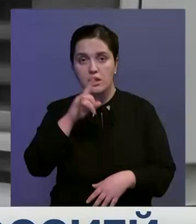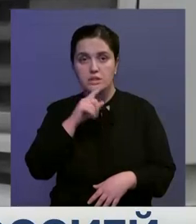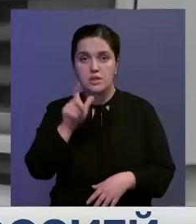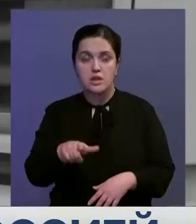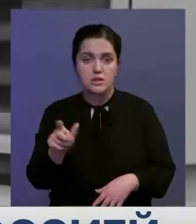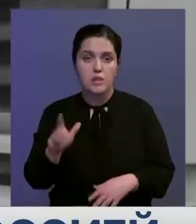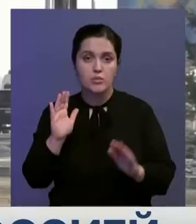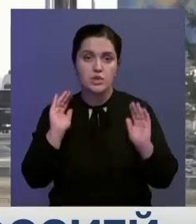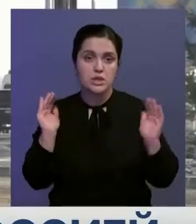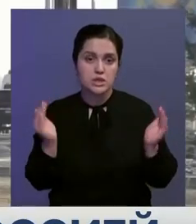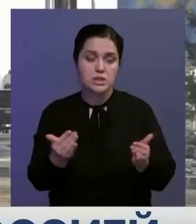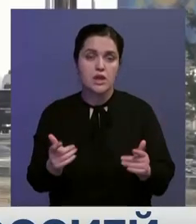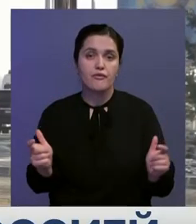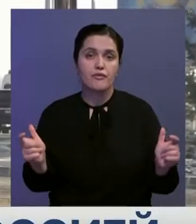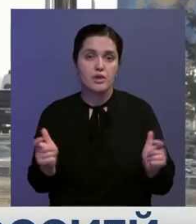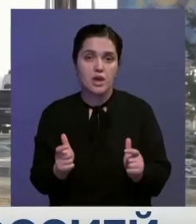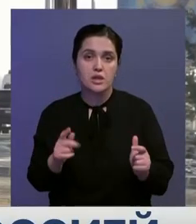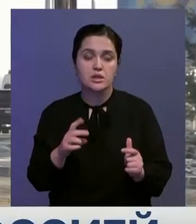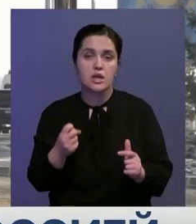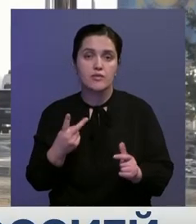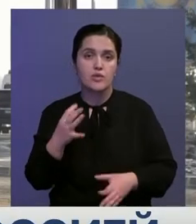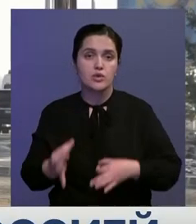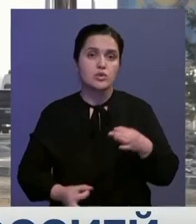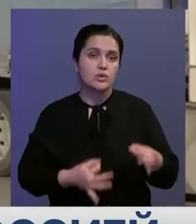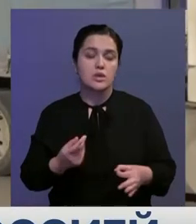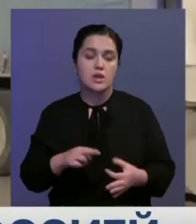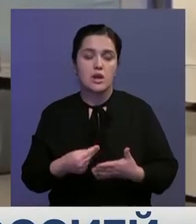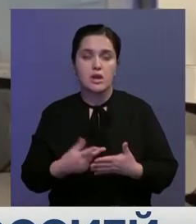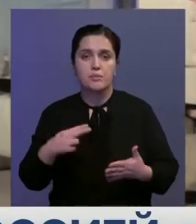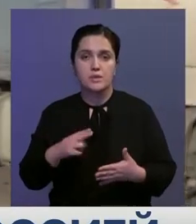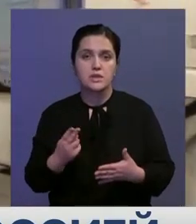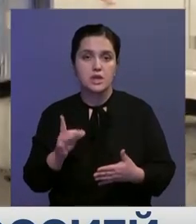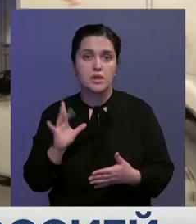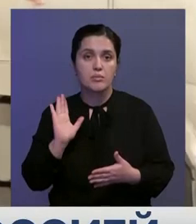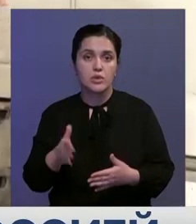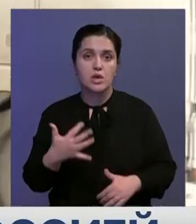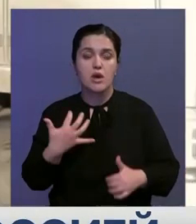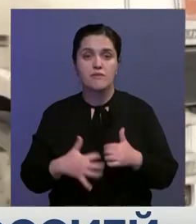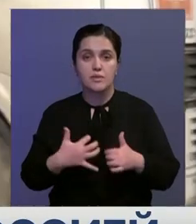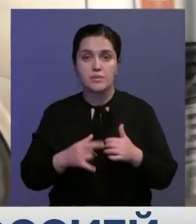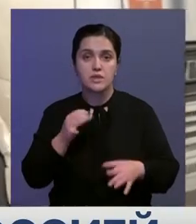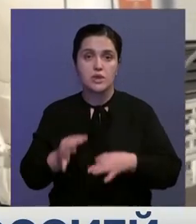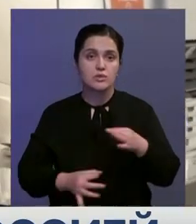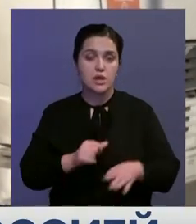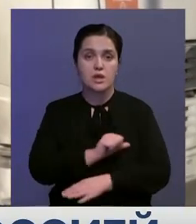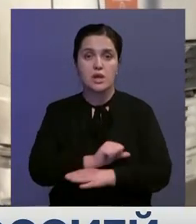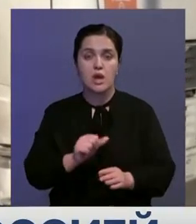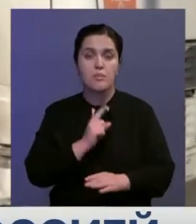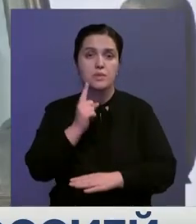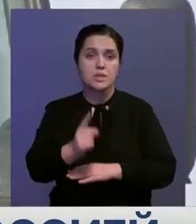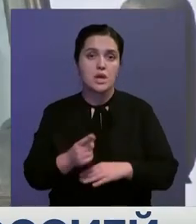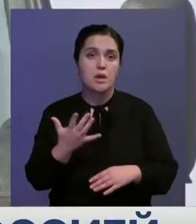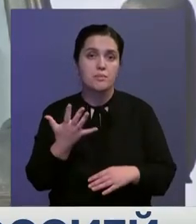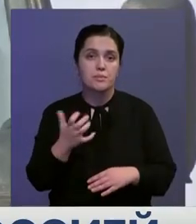регион, а казахстанцы будут изолированы в карантинный стационар на 2 суток для прохождения ПЦР-теста. В среднем в сутки